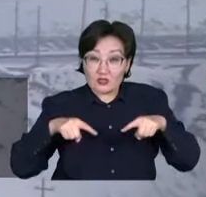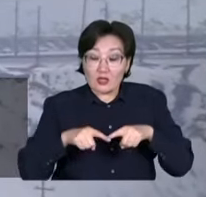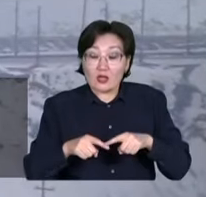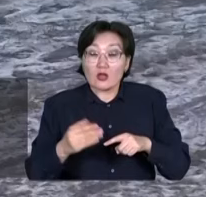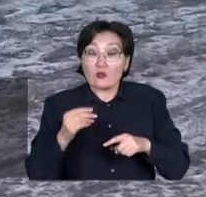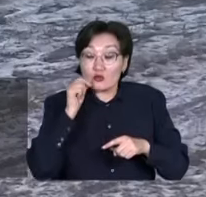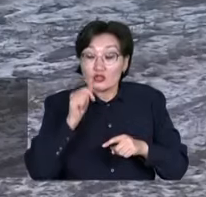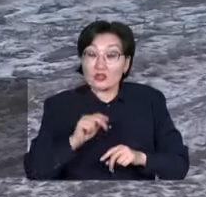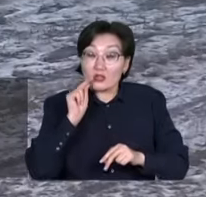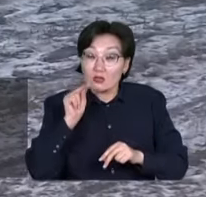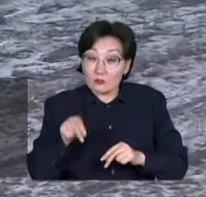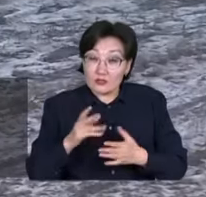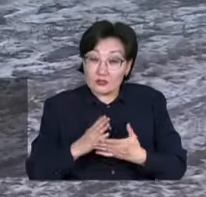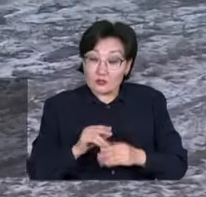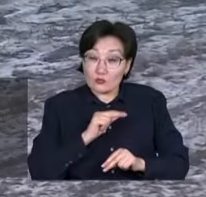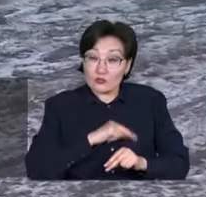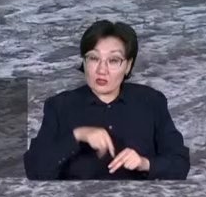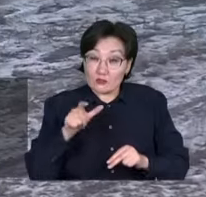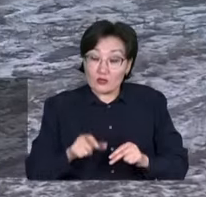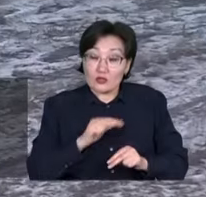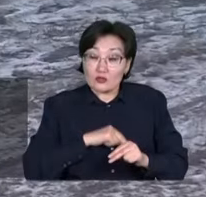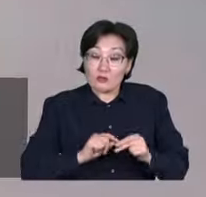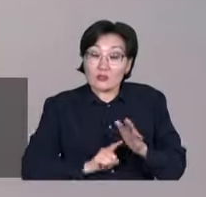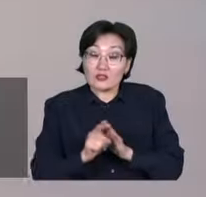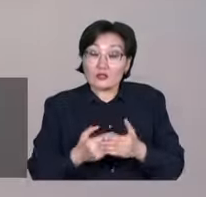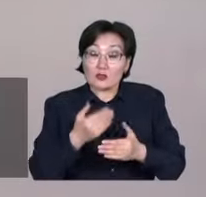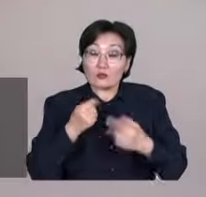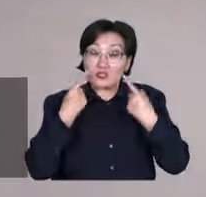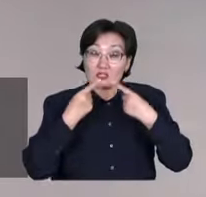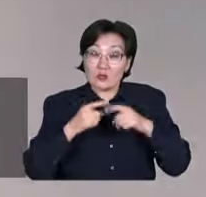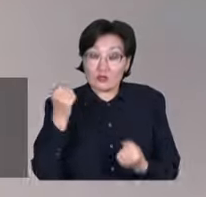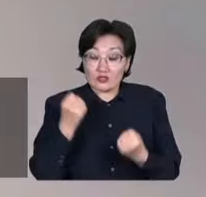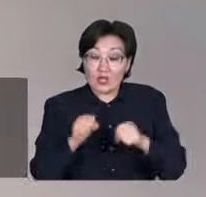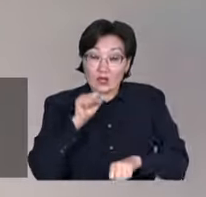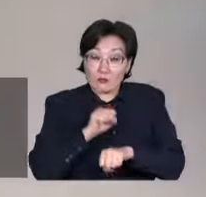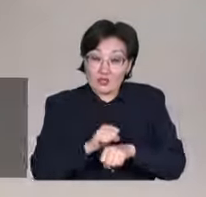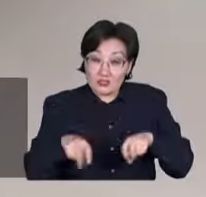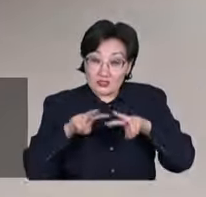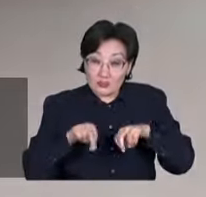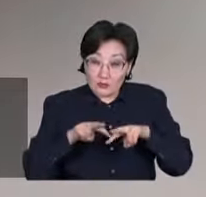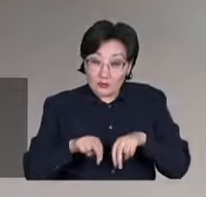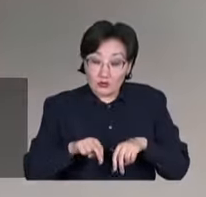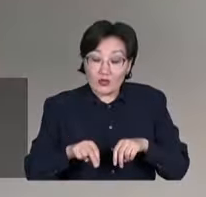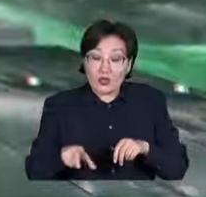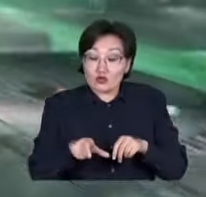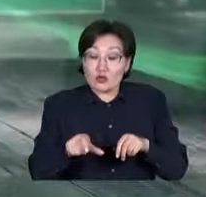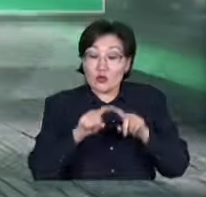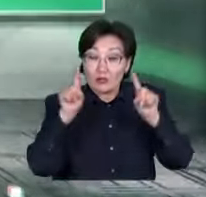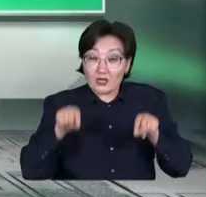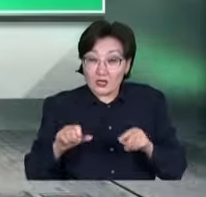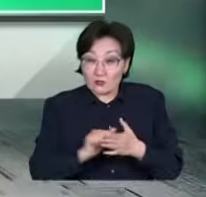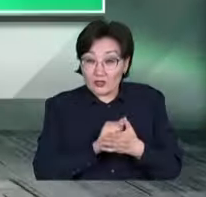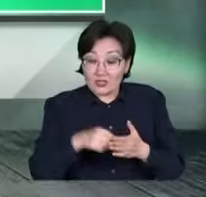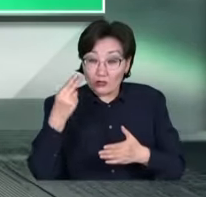өзін кінәлайды. Айтуларынша қызметкер жұмысқа кіріспестен бұрын техниканың тежегішін тексерген, жол парағына қол қойған.